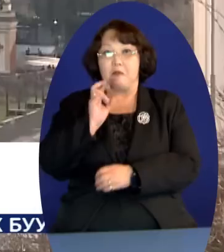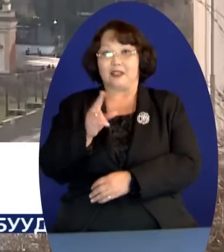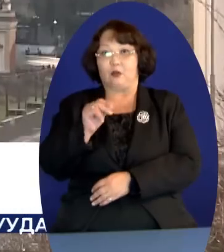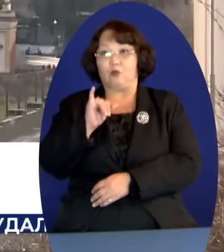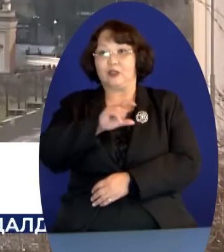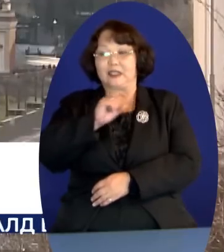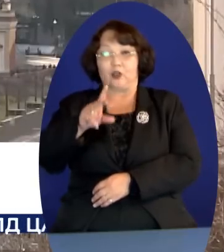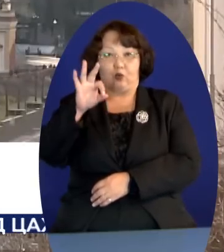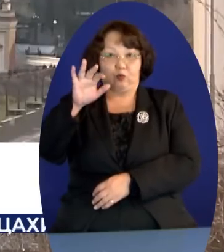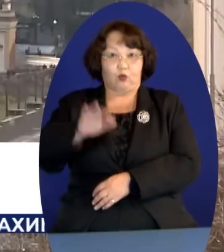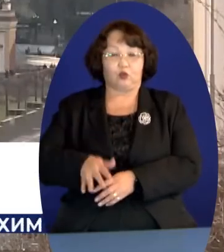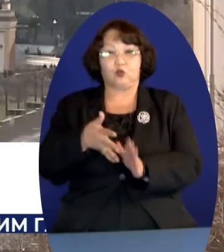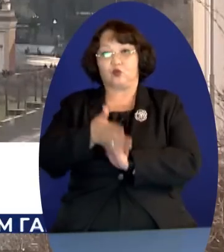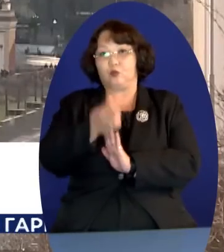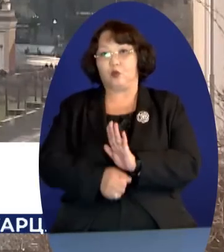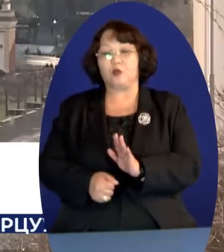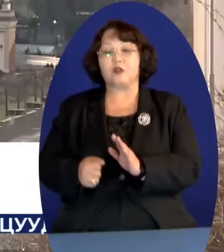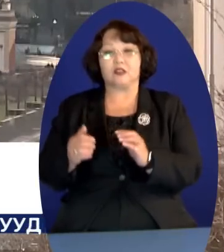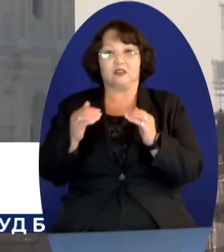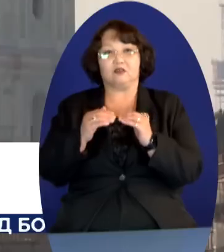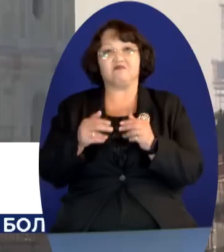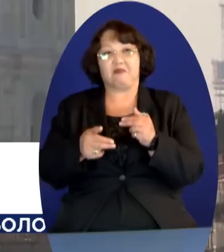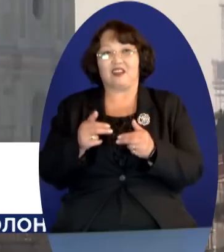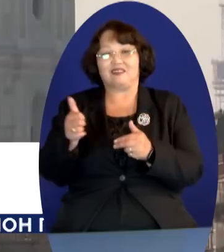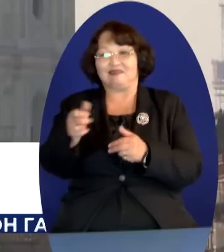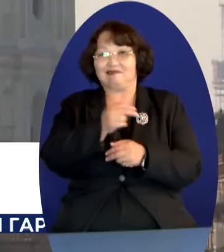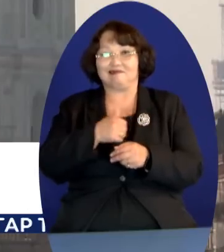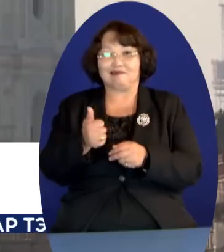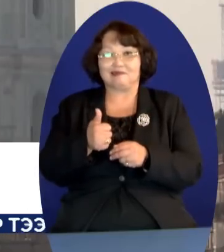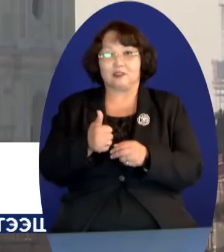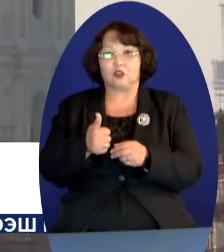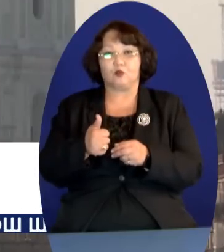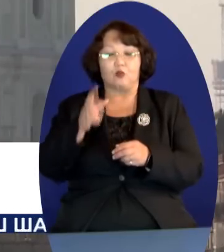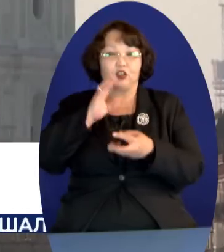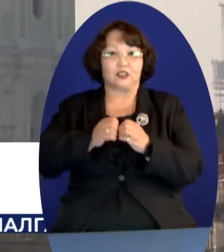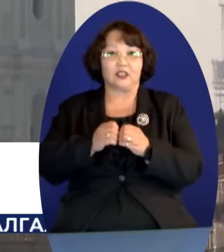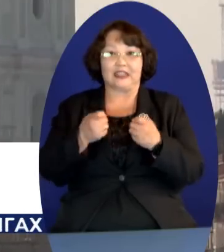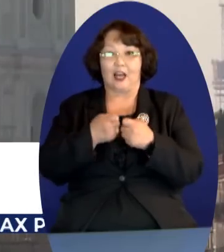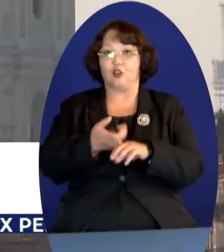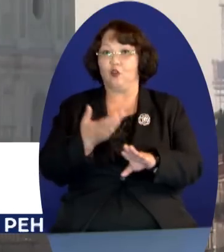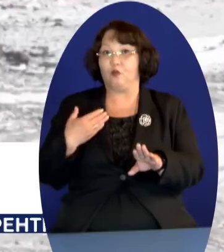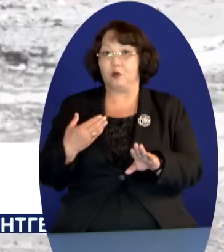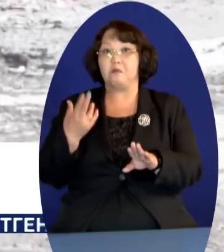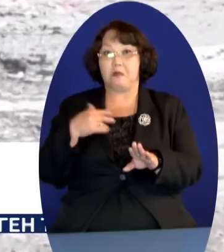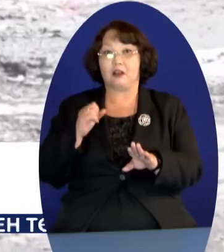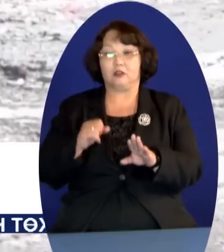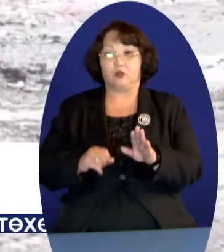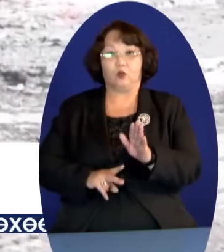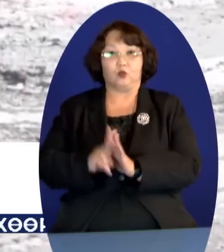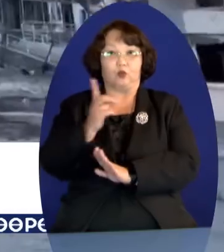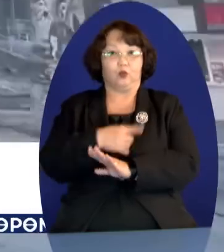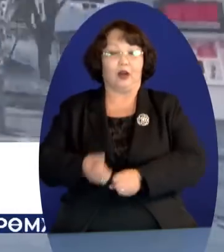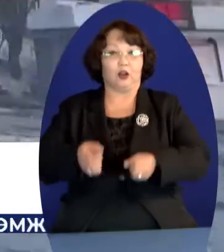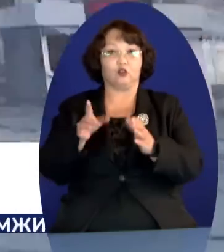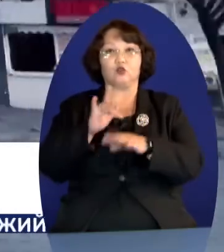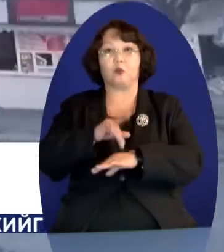зээлийг бууруулах, төсвийн тэнцвэртэй бодлого явуулах зэргээр эдийн засгийн орчныг дайны өмнөх байдалд нь эргүүлэн оруулах үр дүнтэй гэж Төв банкны